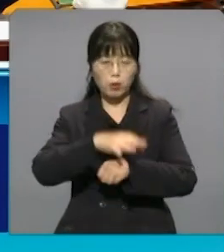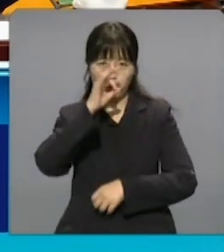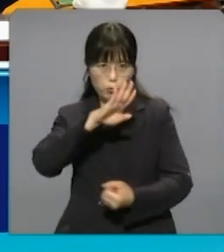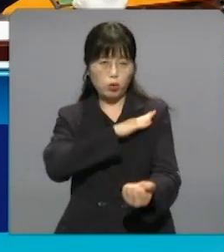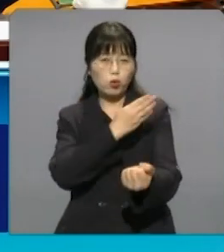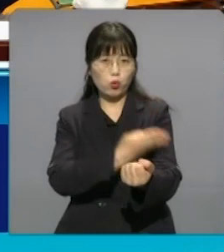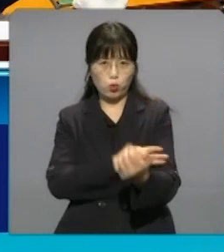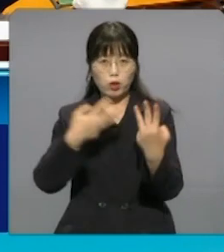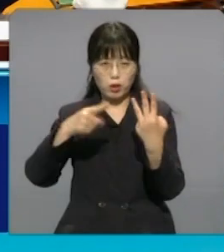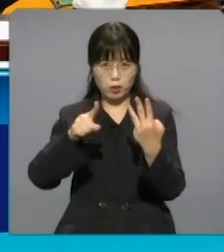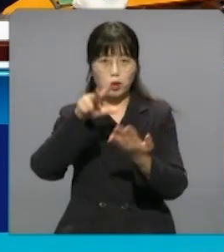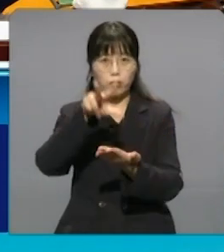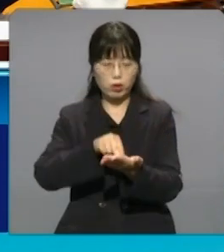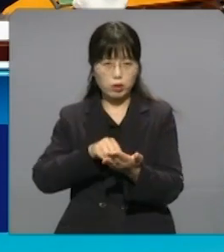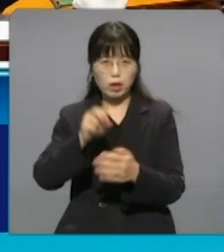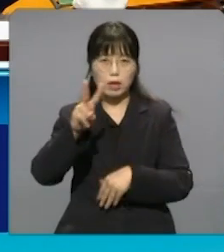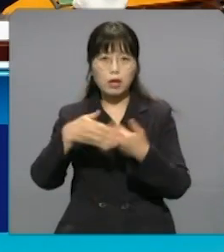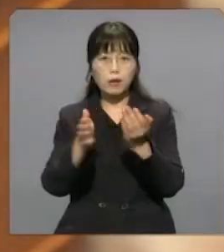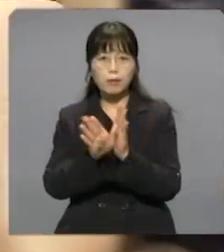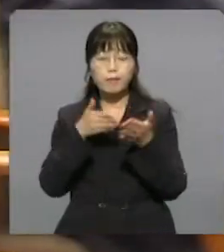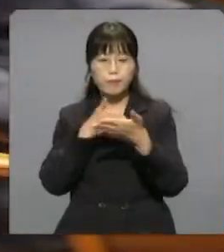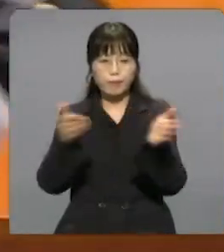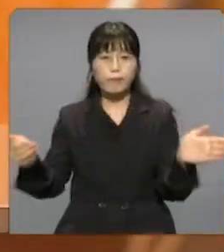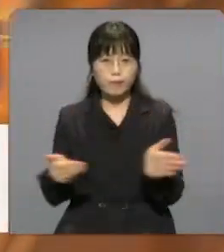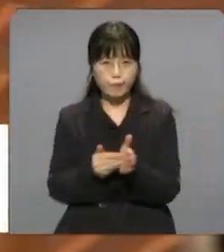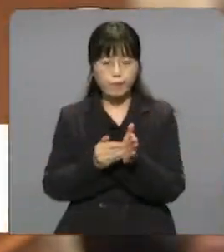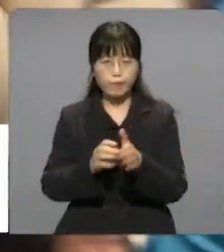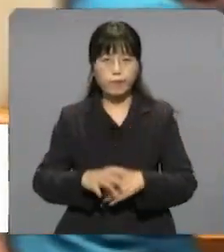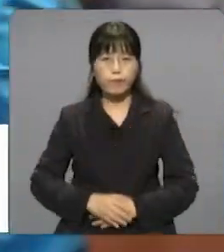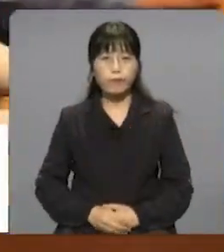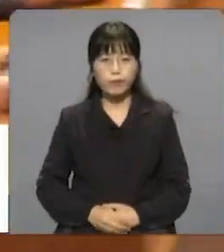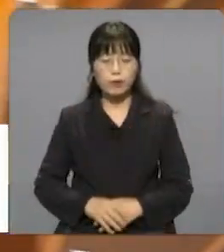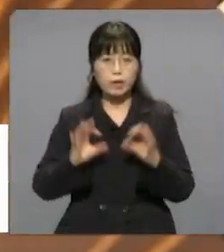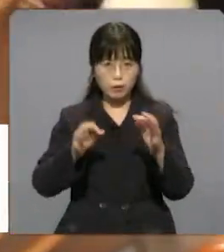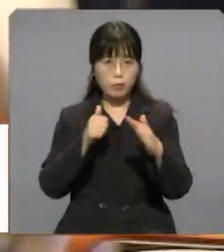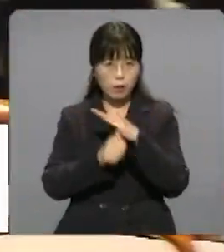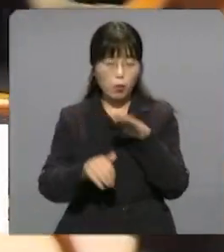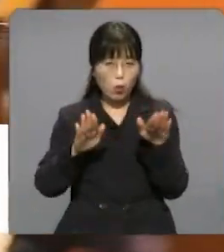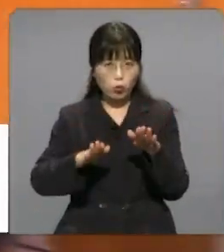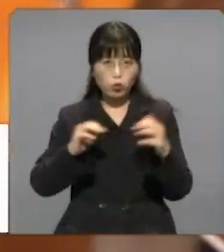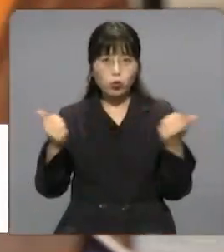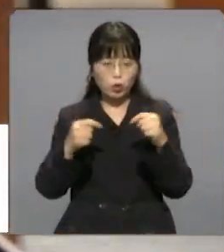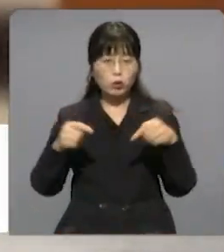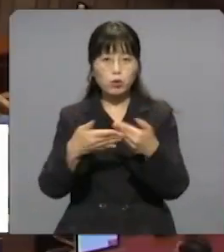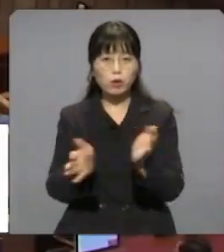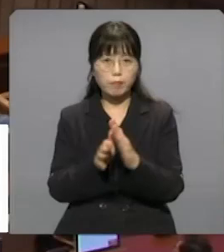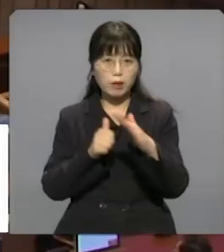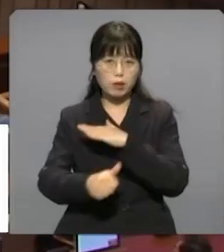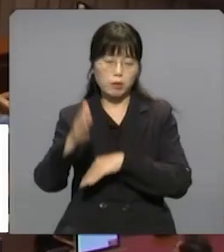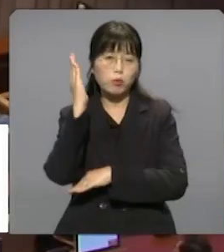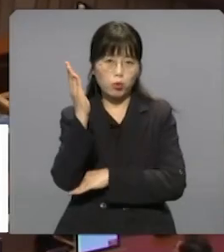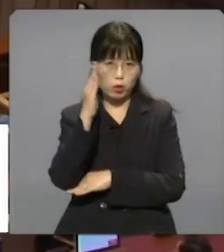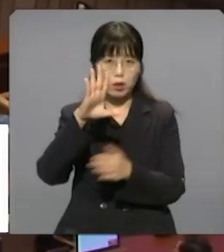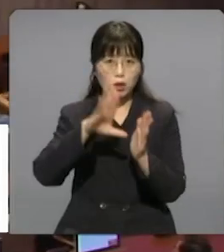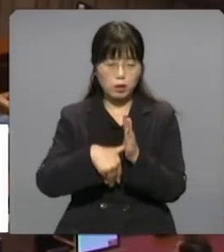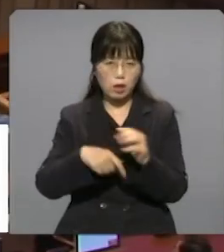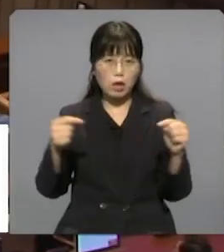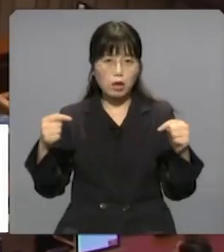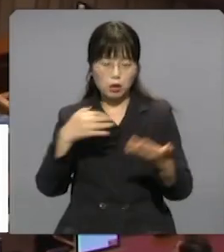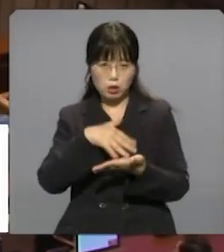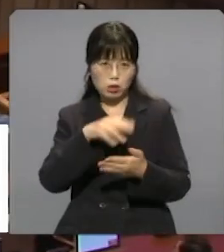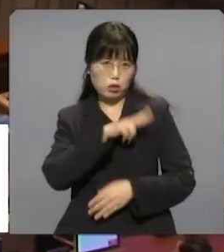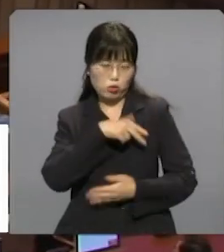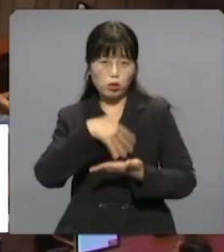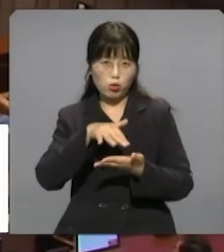쇄신 3대 과제를 야당에 제안했습니다. 김 대표는 오늘 국회 교섭단체 대표 연설에서 의원 숫자에